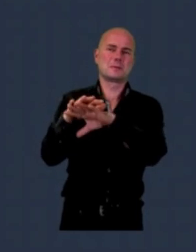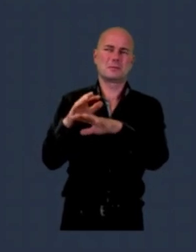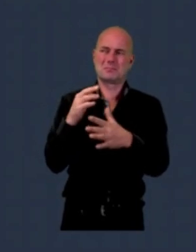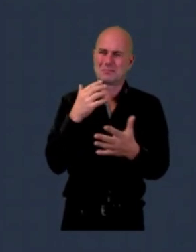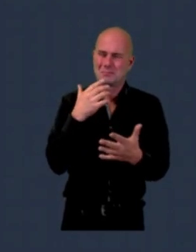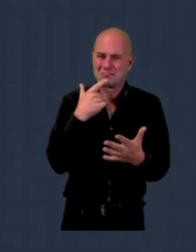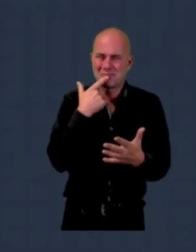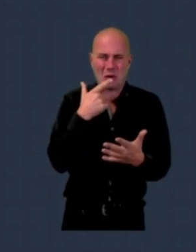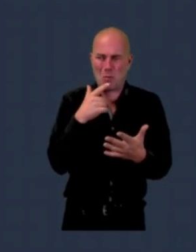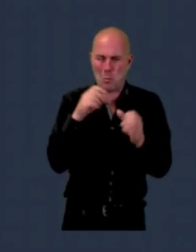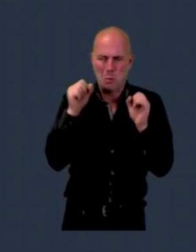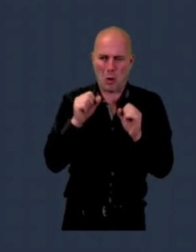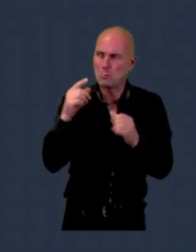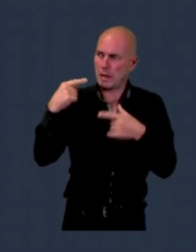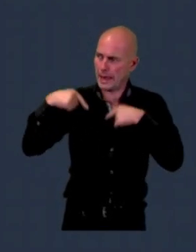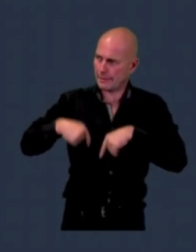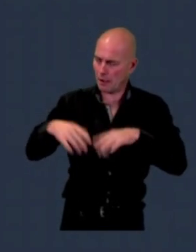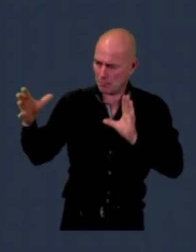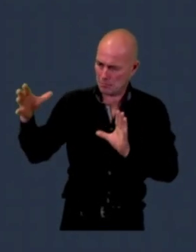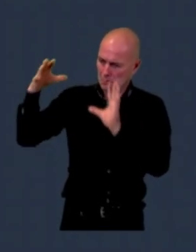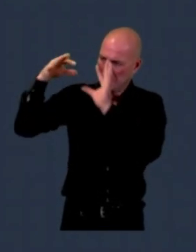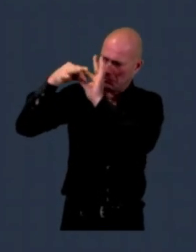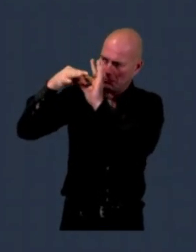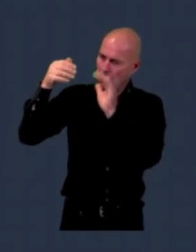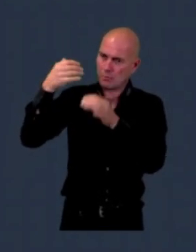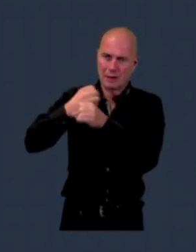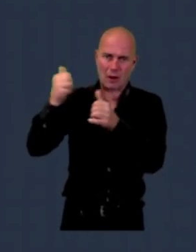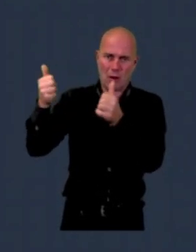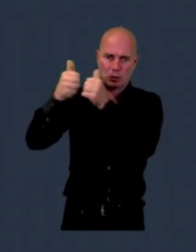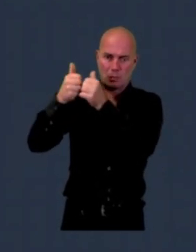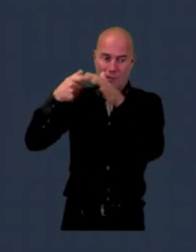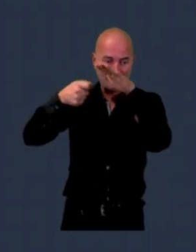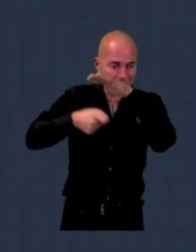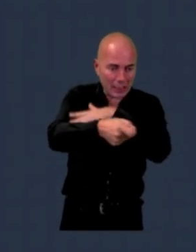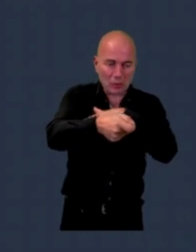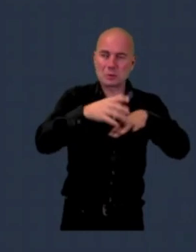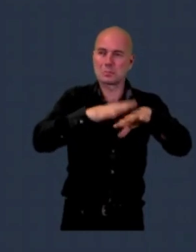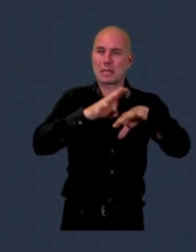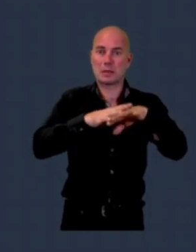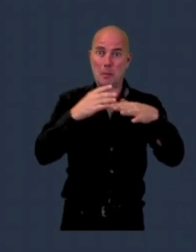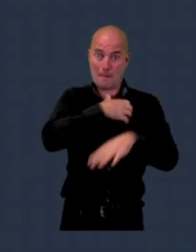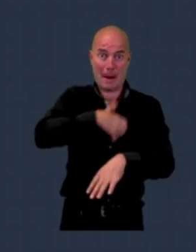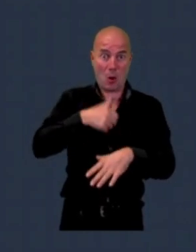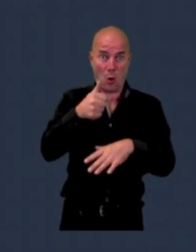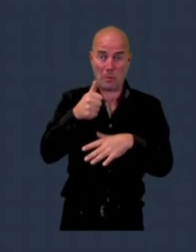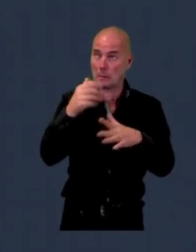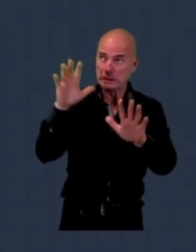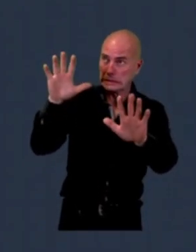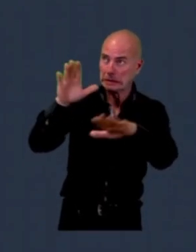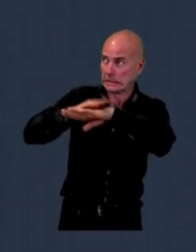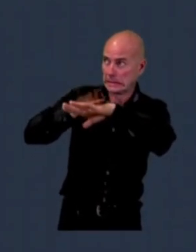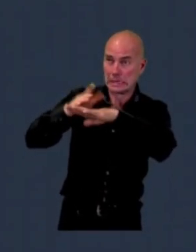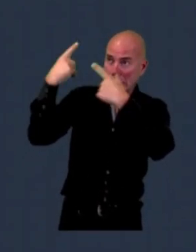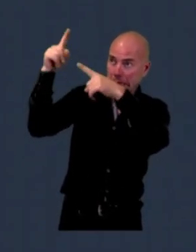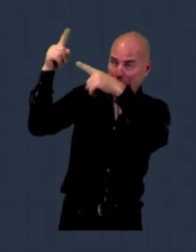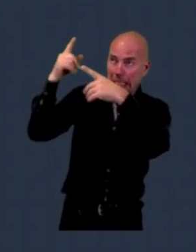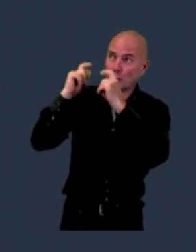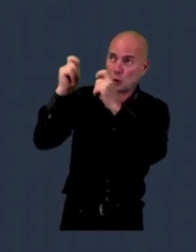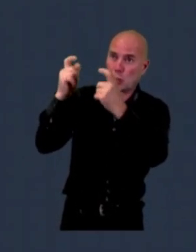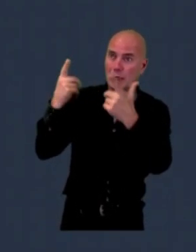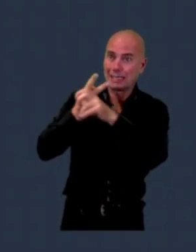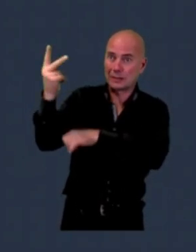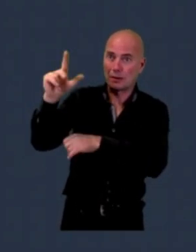l'État pour vraiment financer les quartiers prioritaires de la ville, puisqu'il y a déjà une alerte qui a été faite par des maires. Et si vous lisez, je vous attire votre attention sur la